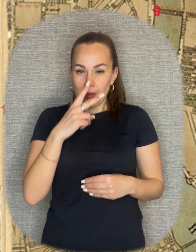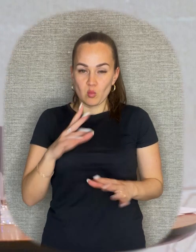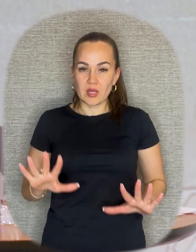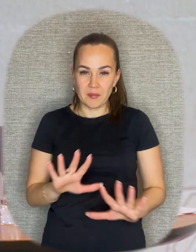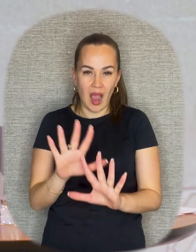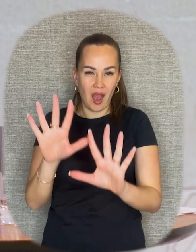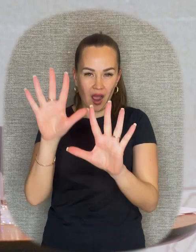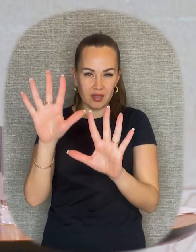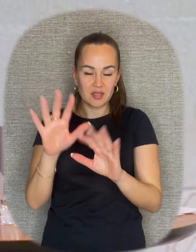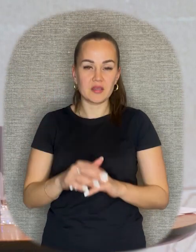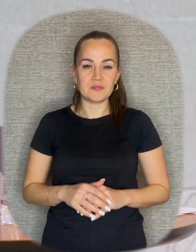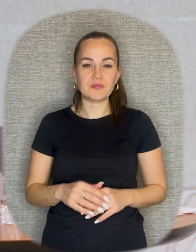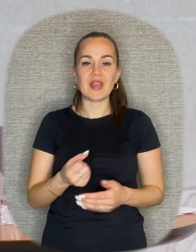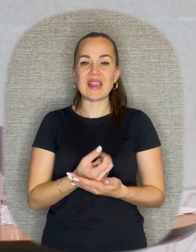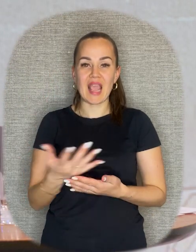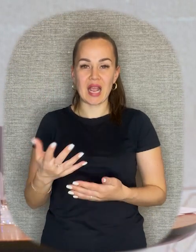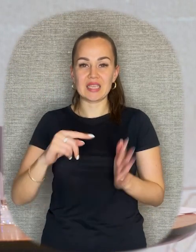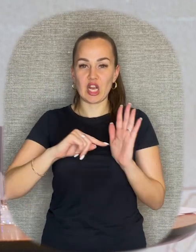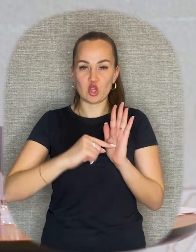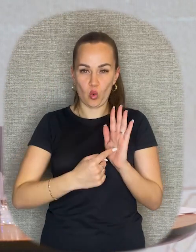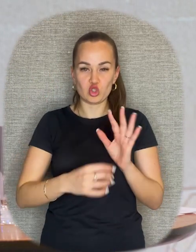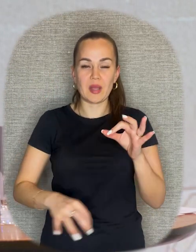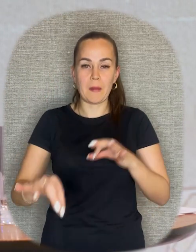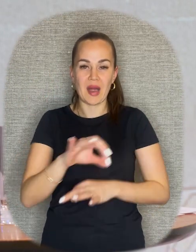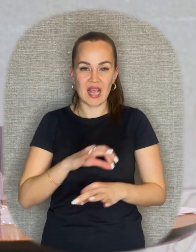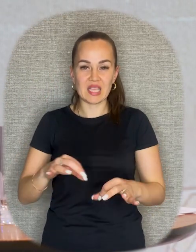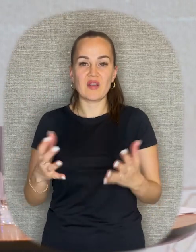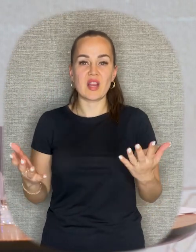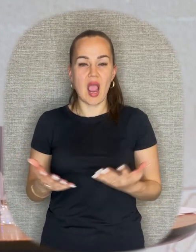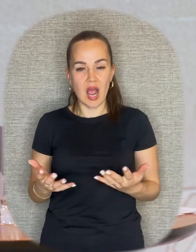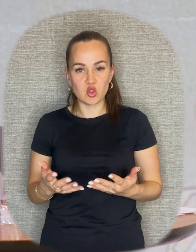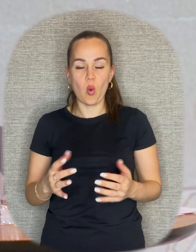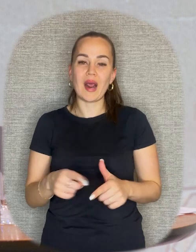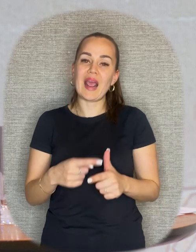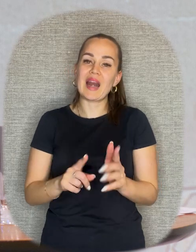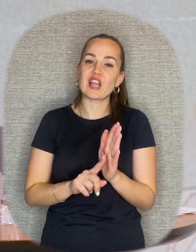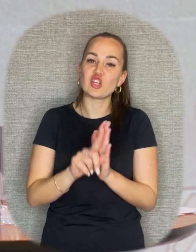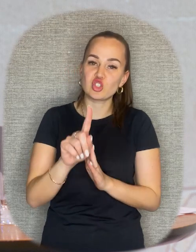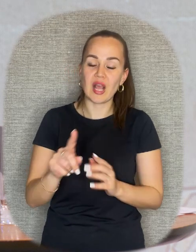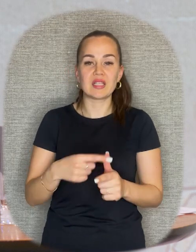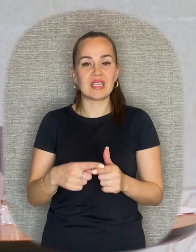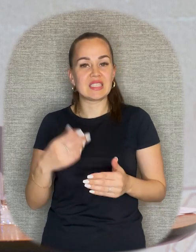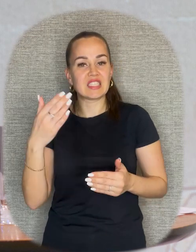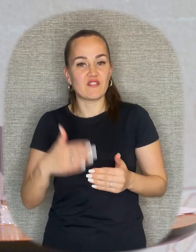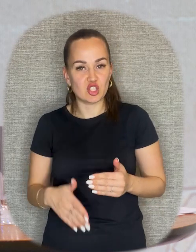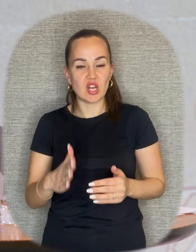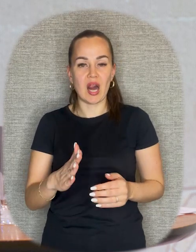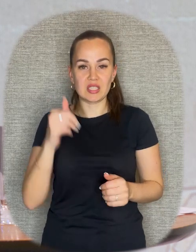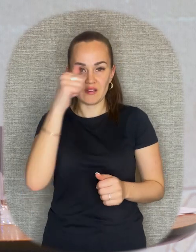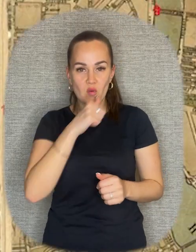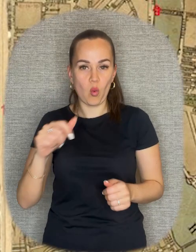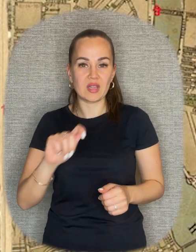сделали частично и вот Может сейчас мы с вами посмотрим э на карте некоторые